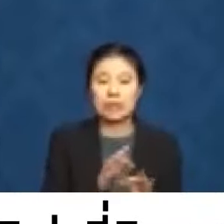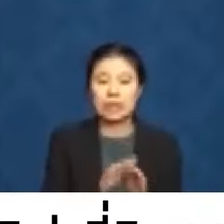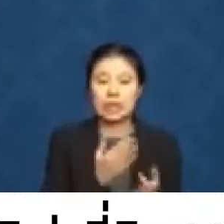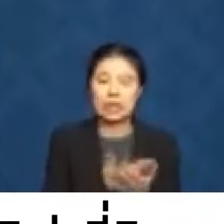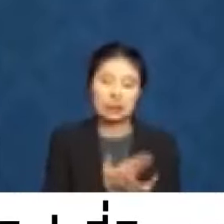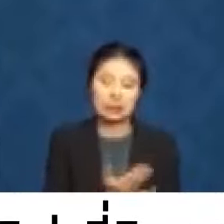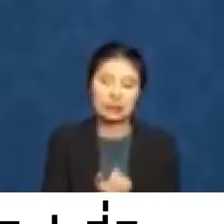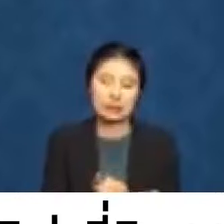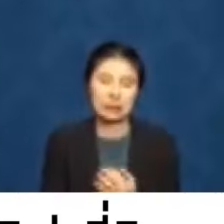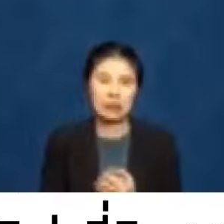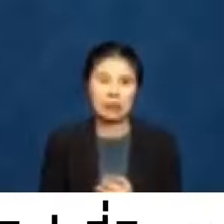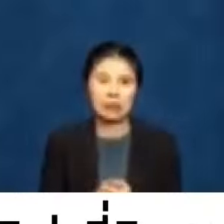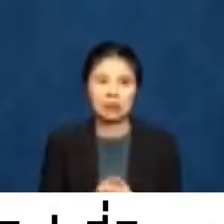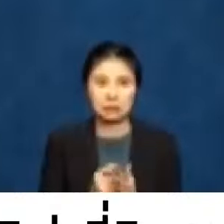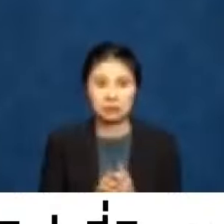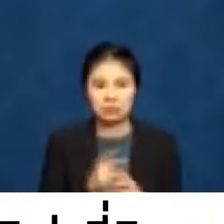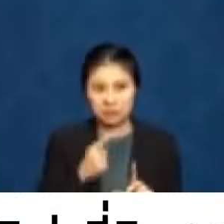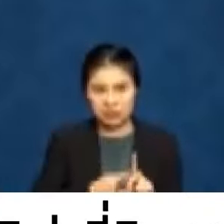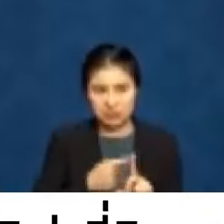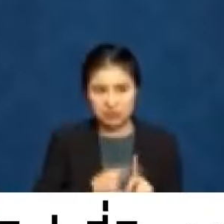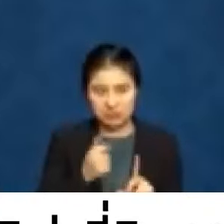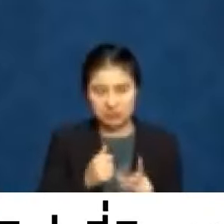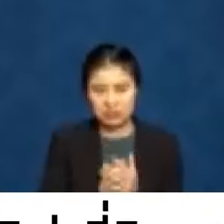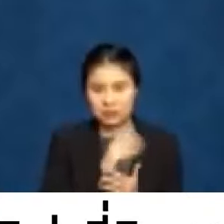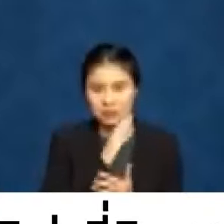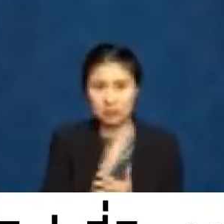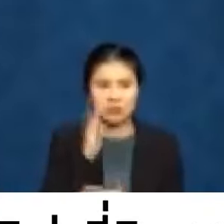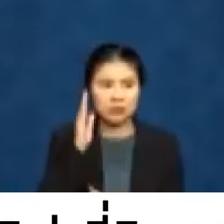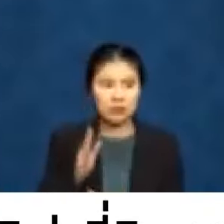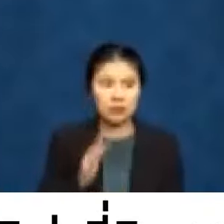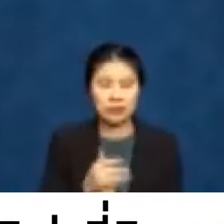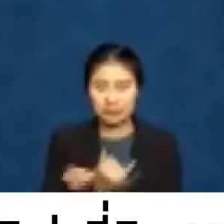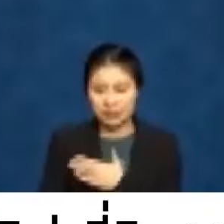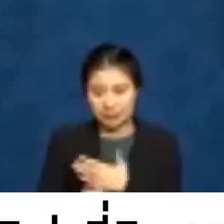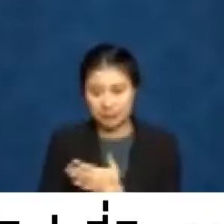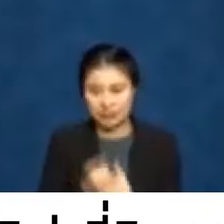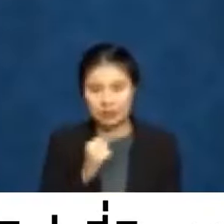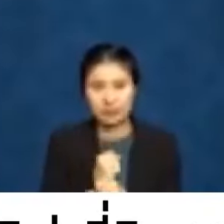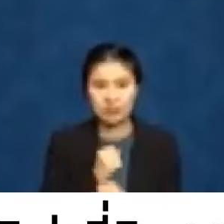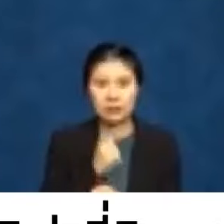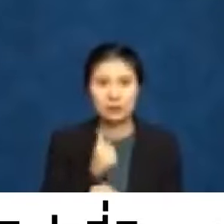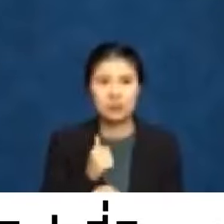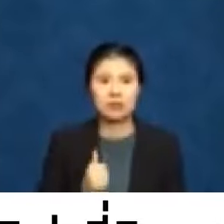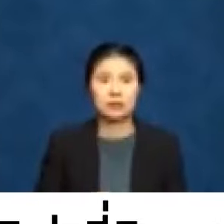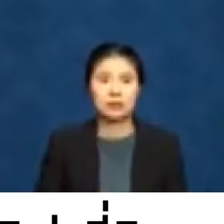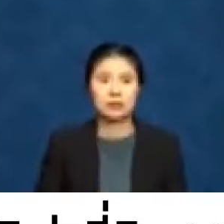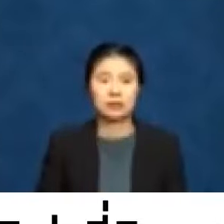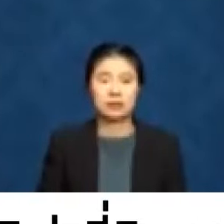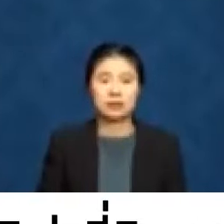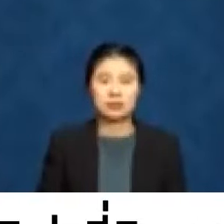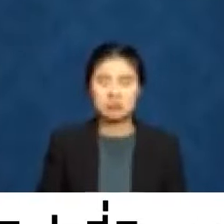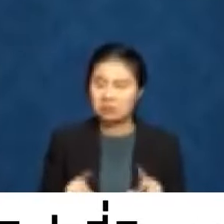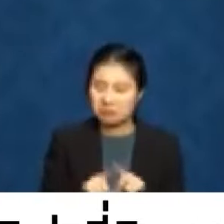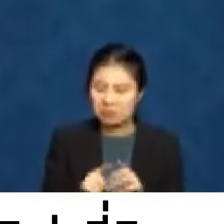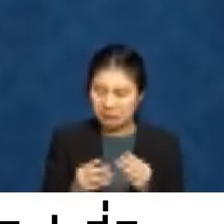ได้ท่านตายไปแล้วท่านโยนให้เป็นมรดกลูกหลานที่ต่างประเทศก็ทำได้ ทุกอย่างของทรัพย์อินทรีย์เหมือนเป็นเจ้าของที่ดิน